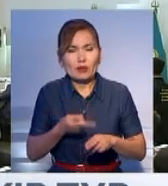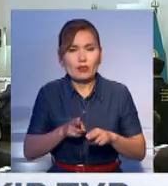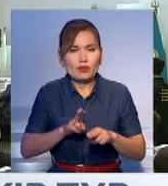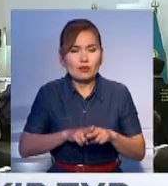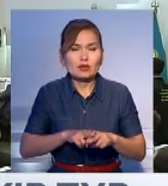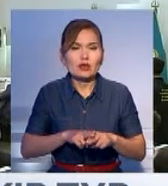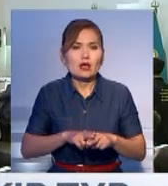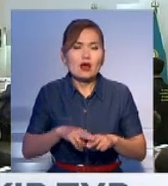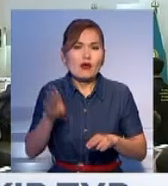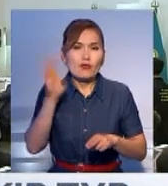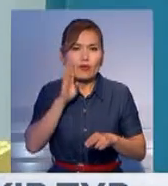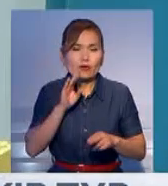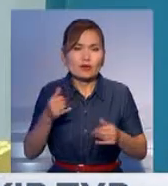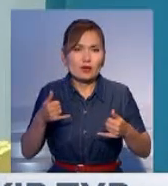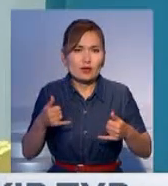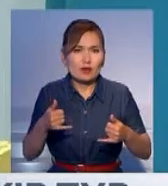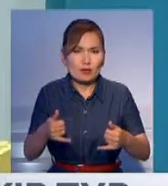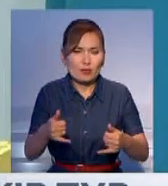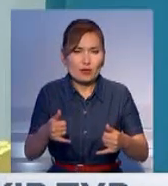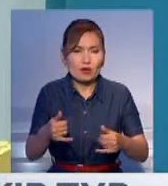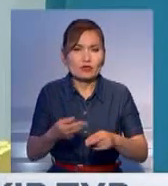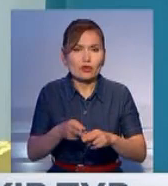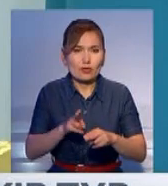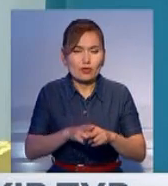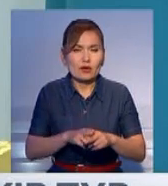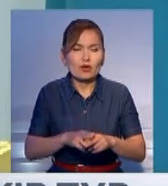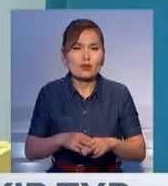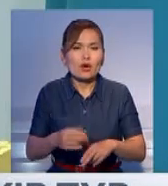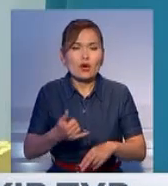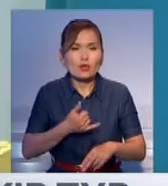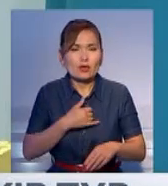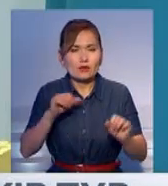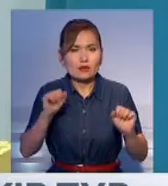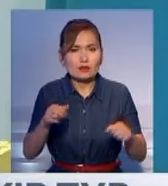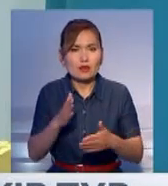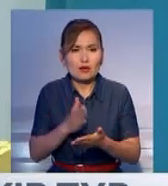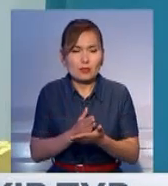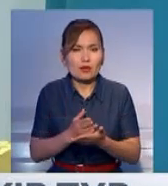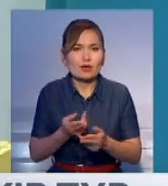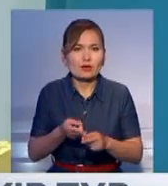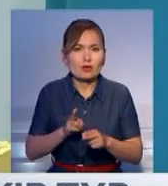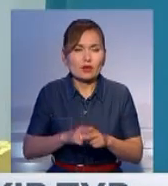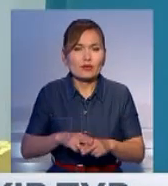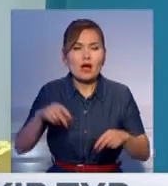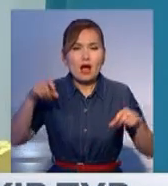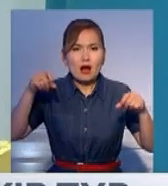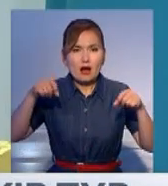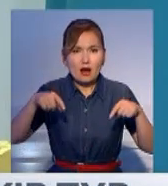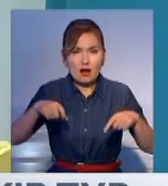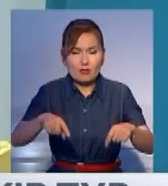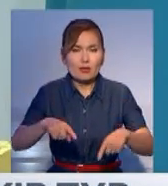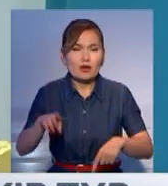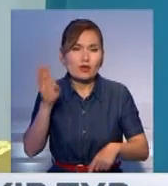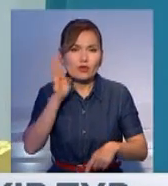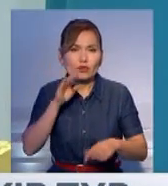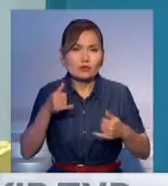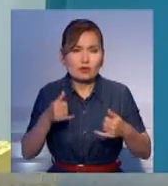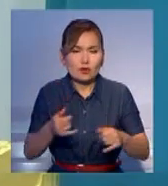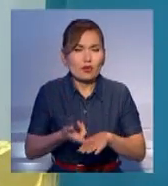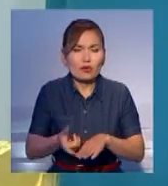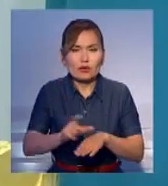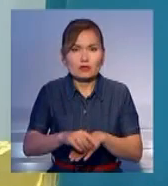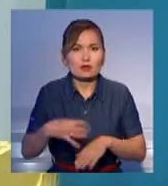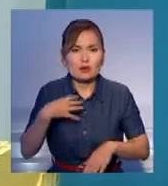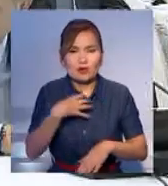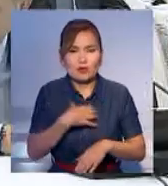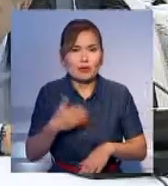таким поливным способом. Во всем мире вода экономится. Есть капельное орошение для свеклы тоже, для остальных. Ну,